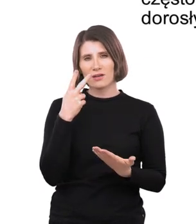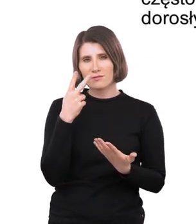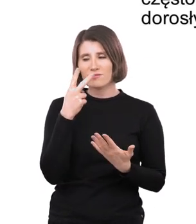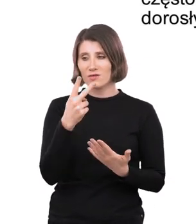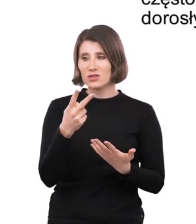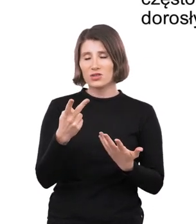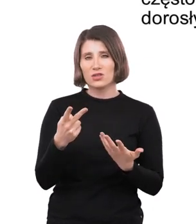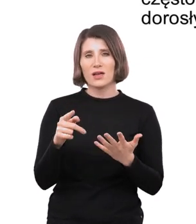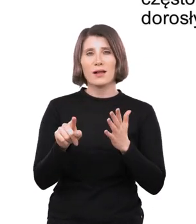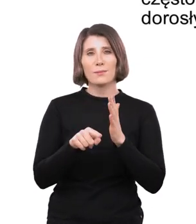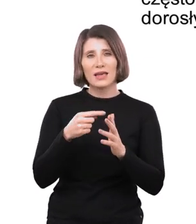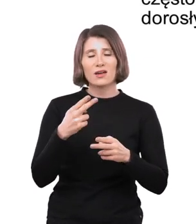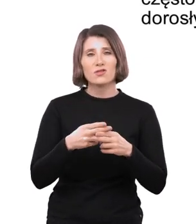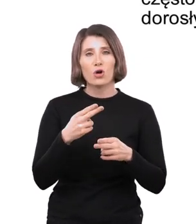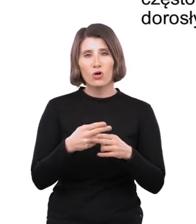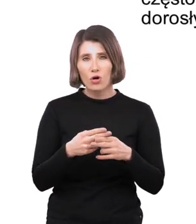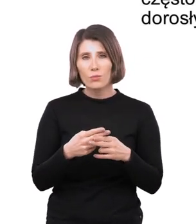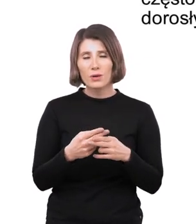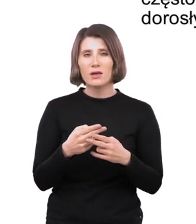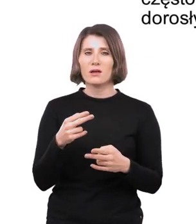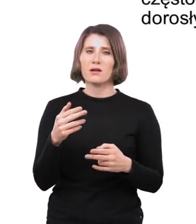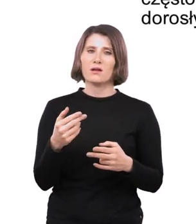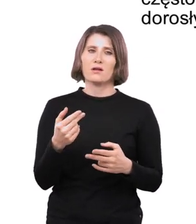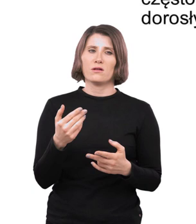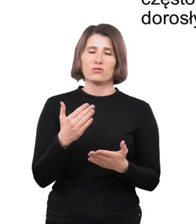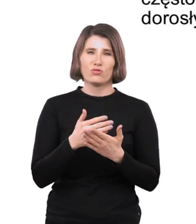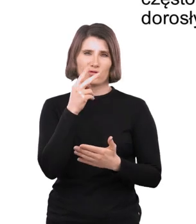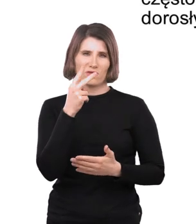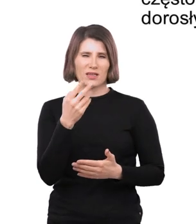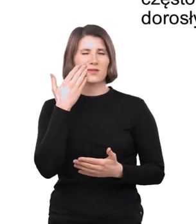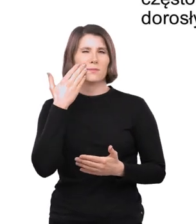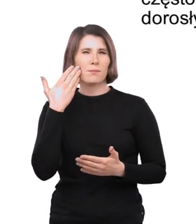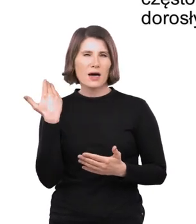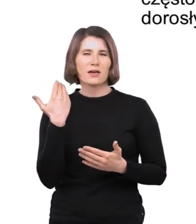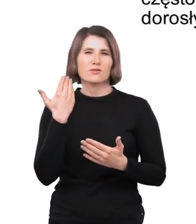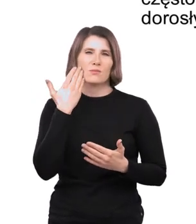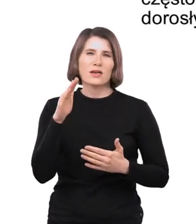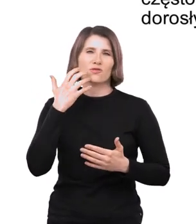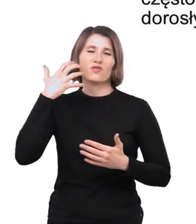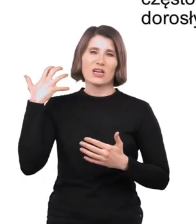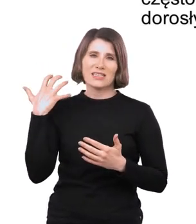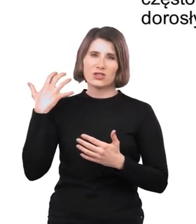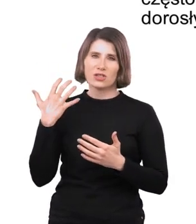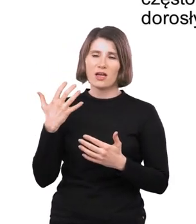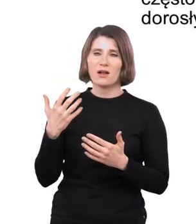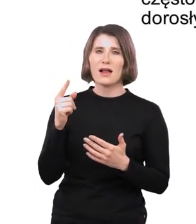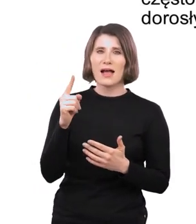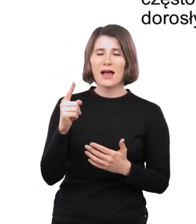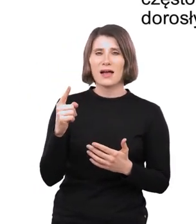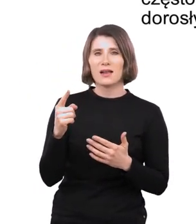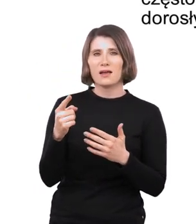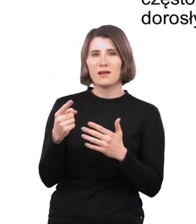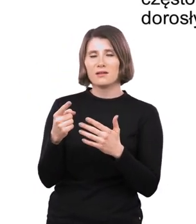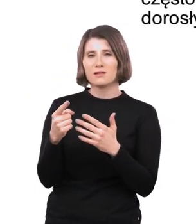pewne pierwsze symptomy autyzmu pojawiały się tak naprawdę w bardzo wczesnym dzieciństwie, natomiast przed 3 rokiem życia one są